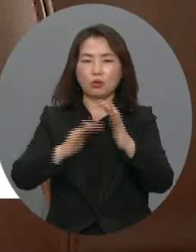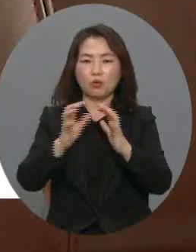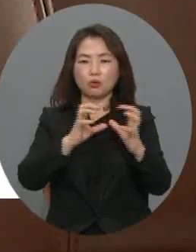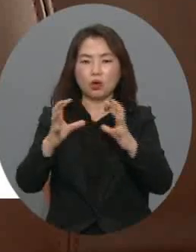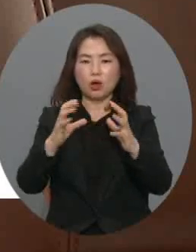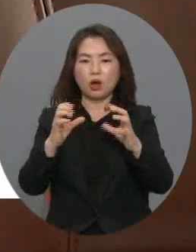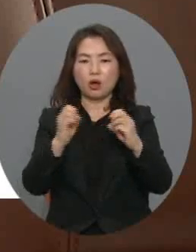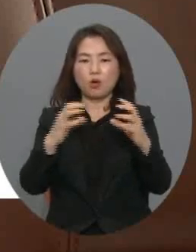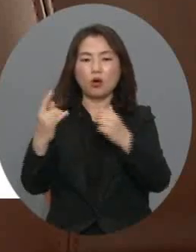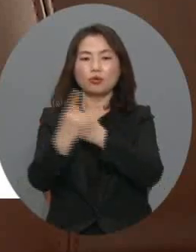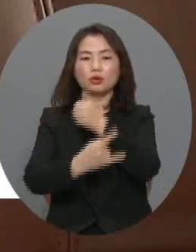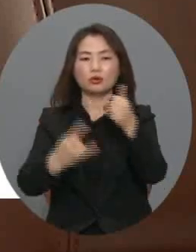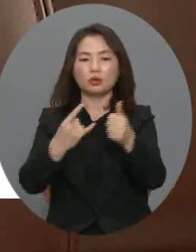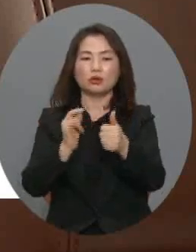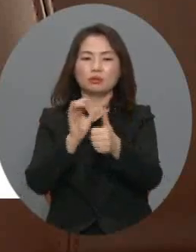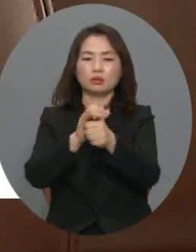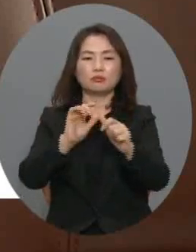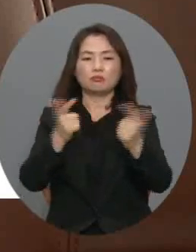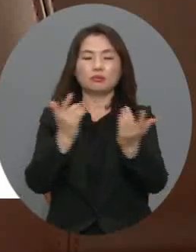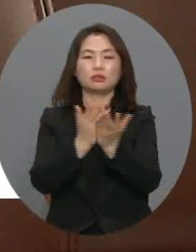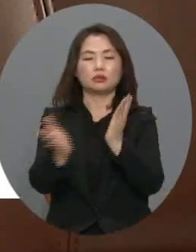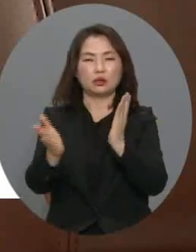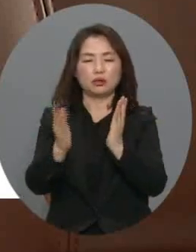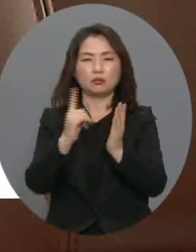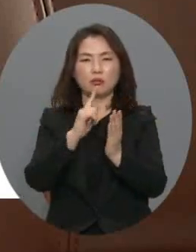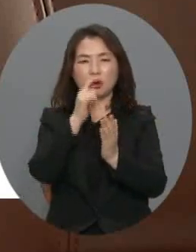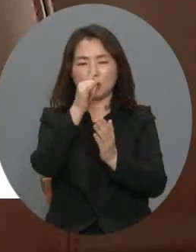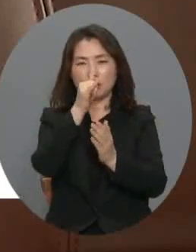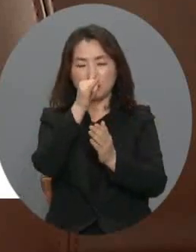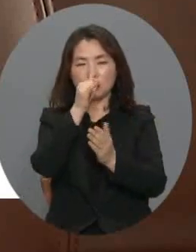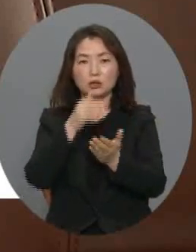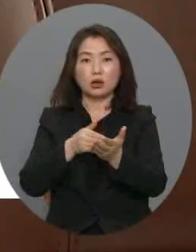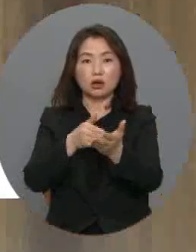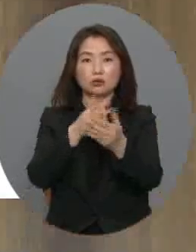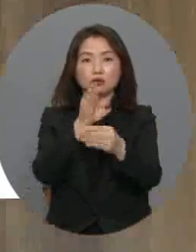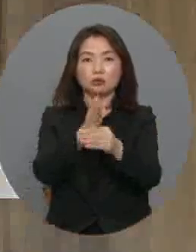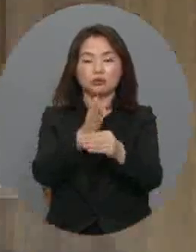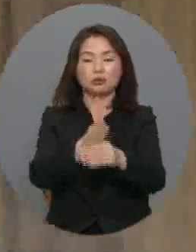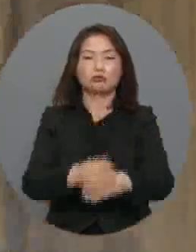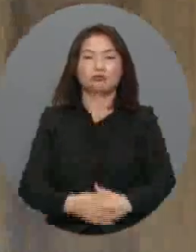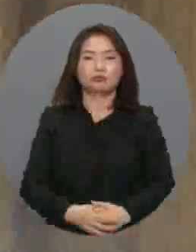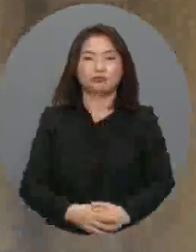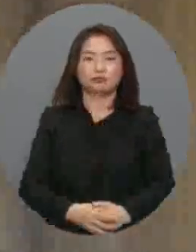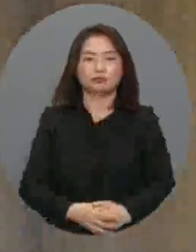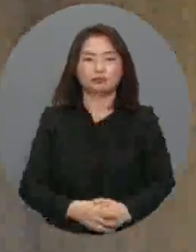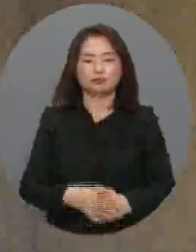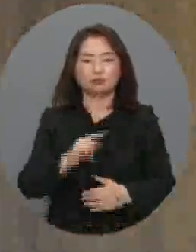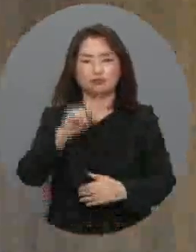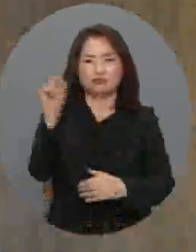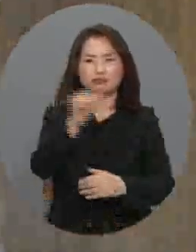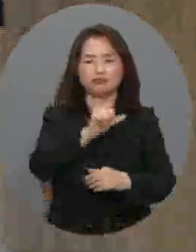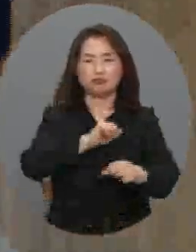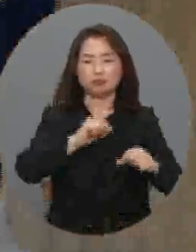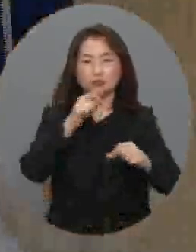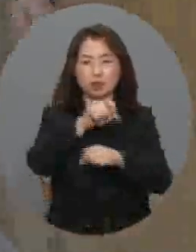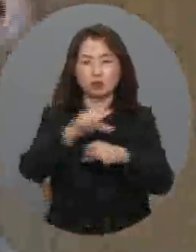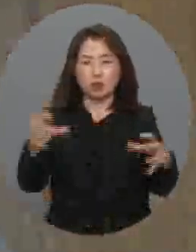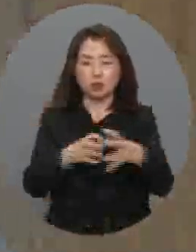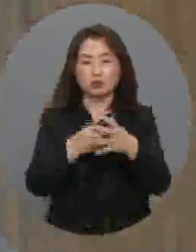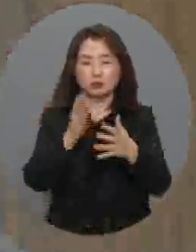우리가 공론화위원회에서 하는 거는 좀 안 맞다. 이렇게 사실 의견도 내고 있습니다. 일사천리로 진행되는